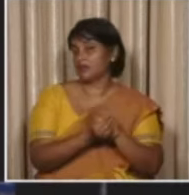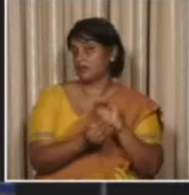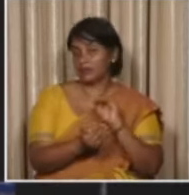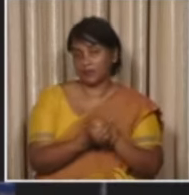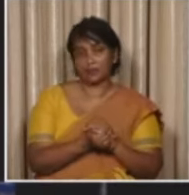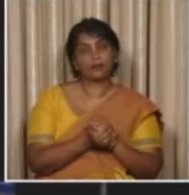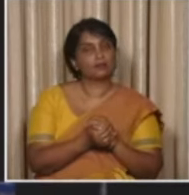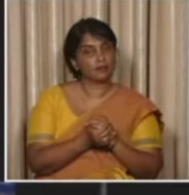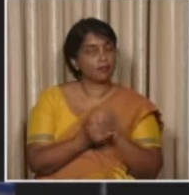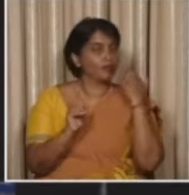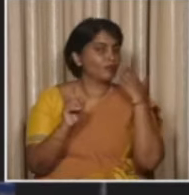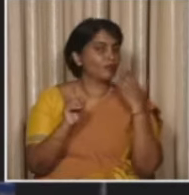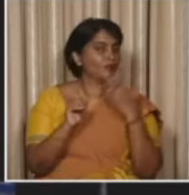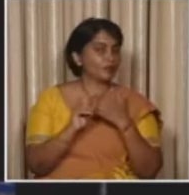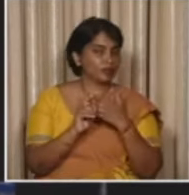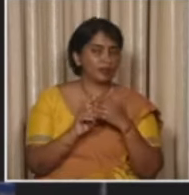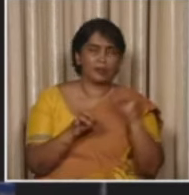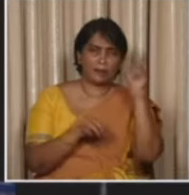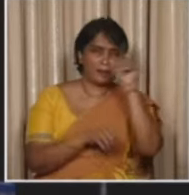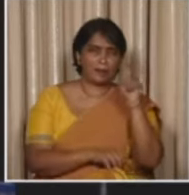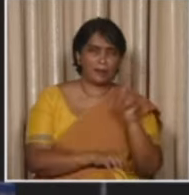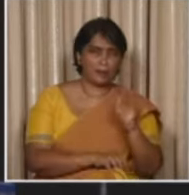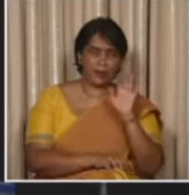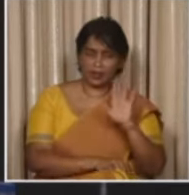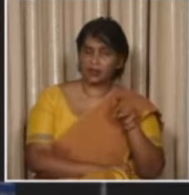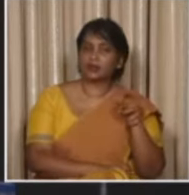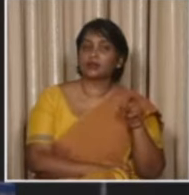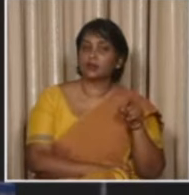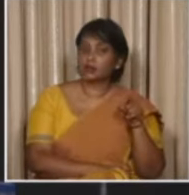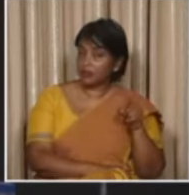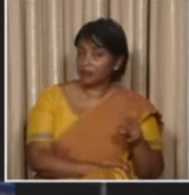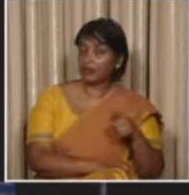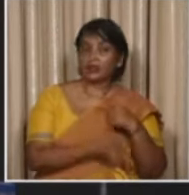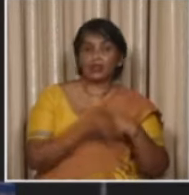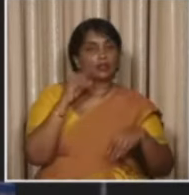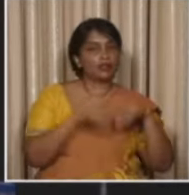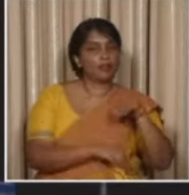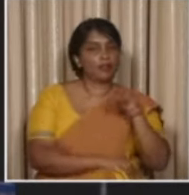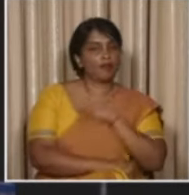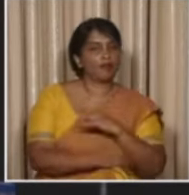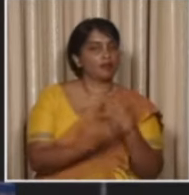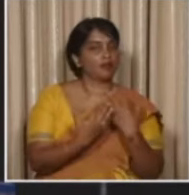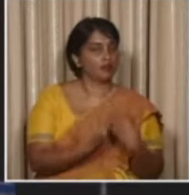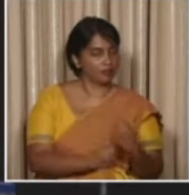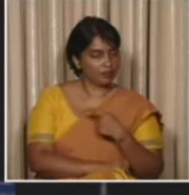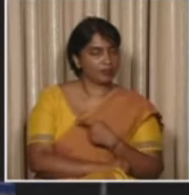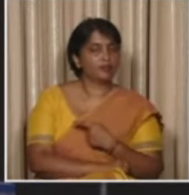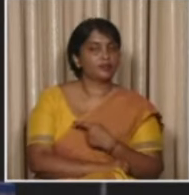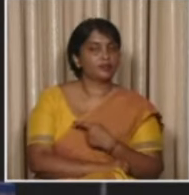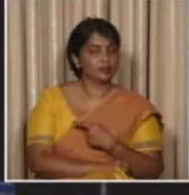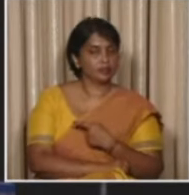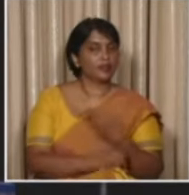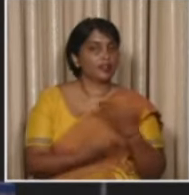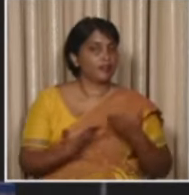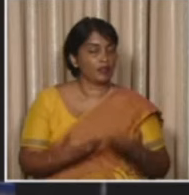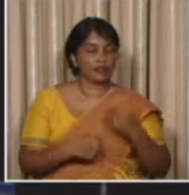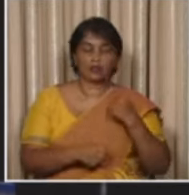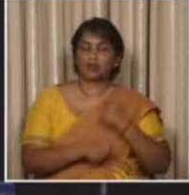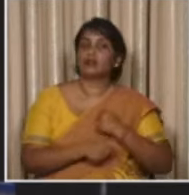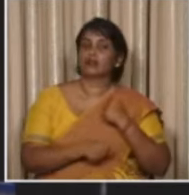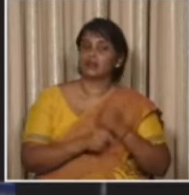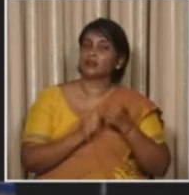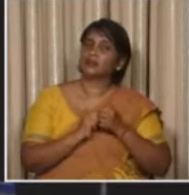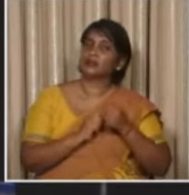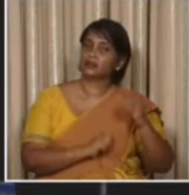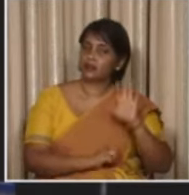മേ പിലിബന്ധവ പ്രശ്നയാക് ഏത്തി കരള ഏതുലിൻ ദേശപാലന വാസിയാക് ലബാ ഗന്ന മേ വർത്തമാന ആണ്ടുവ കട്ടിയുതു കരാ